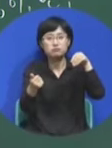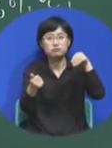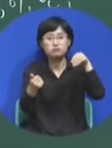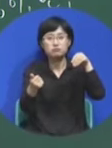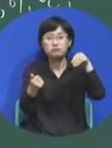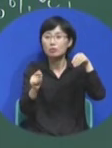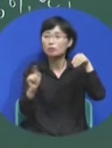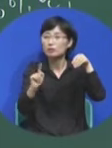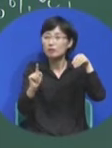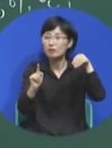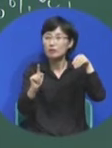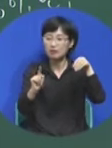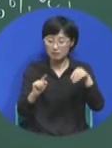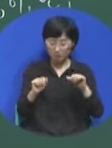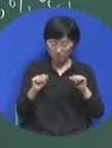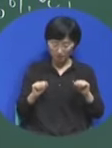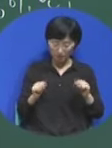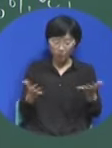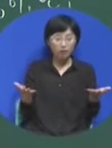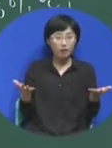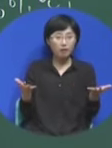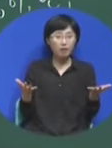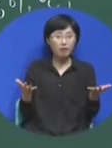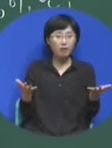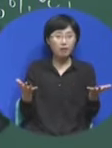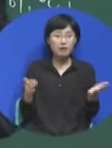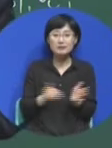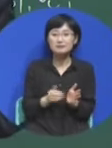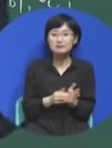이 땅에서는 끝 아니겠습니까?